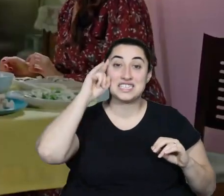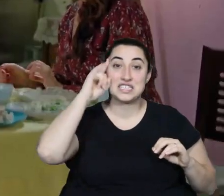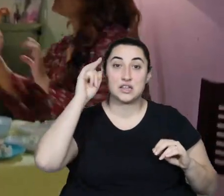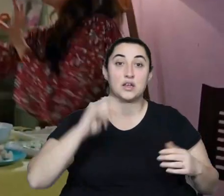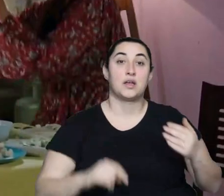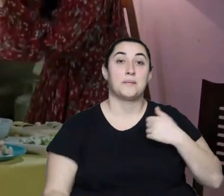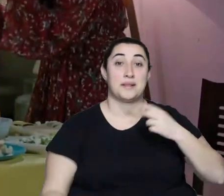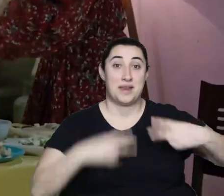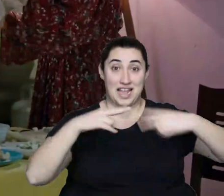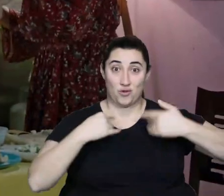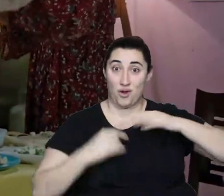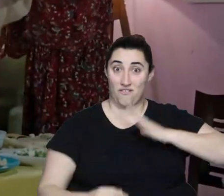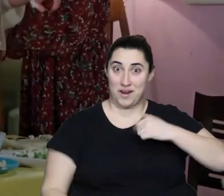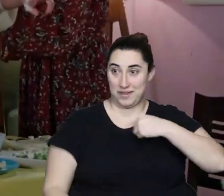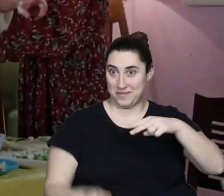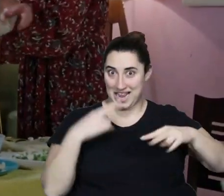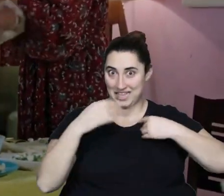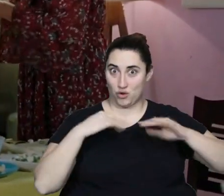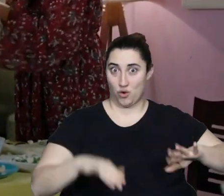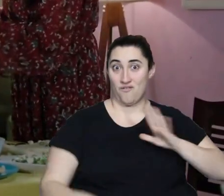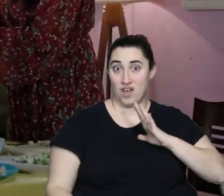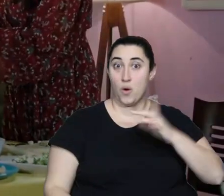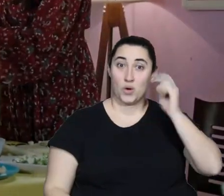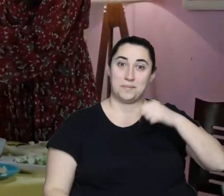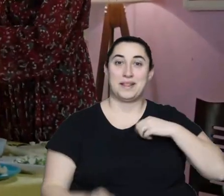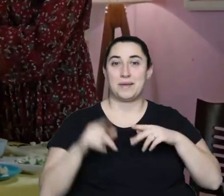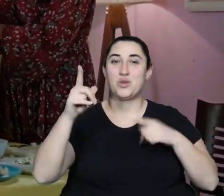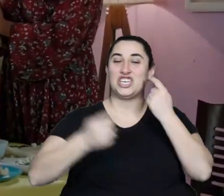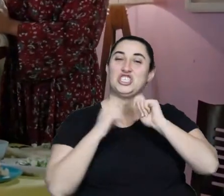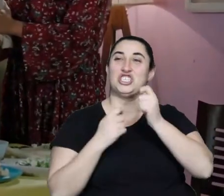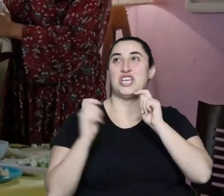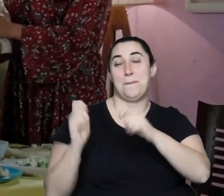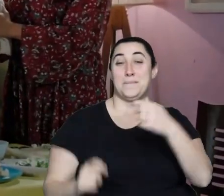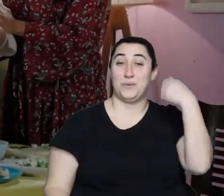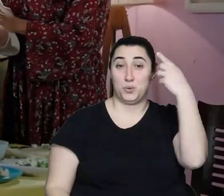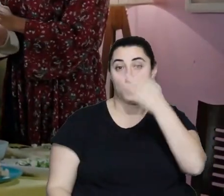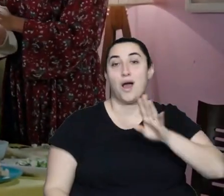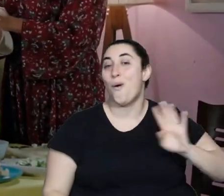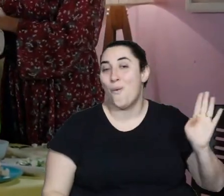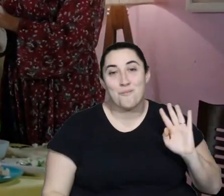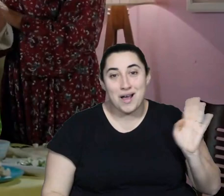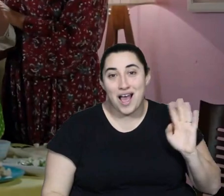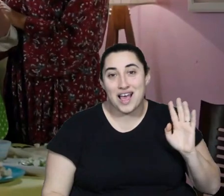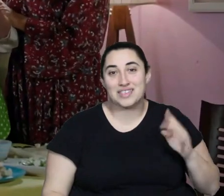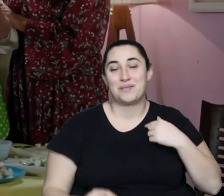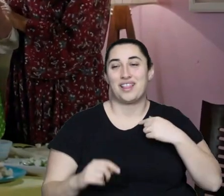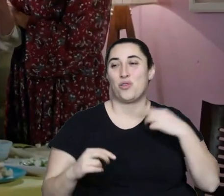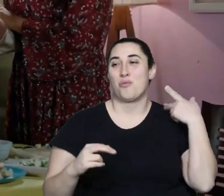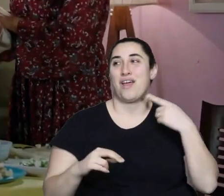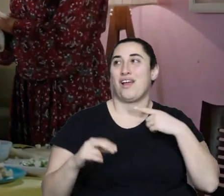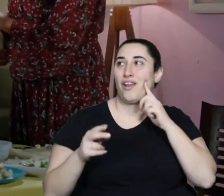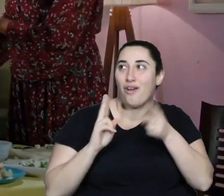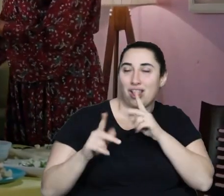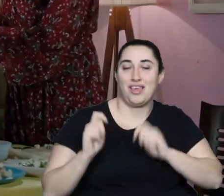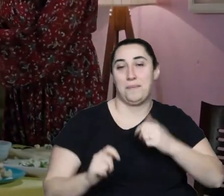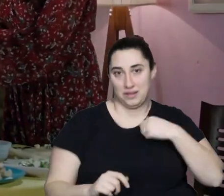Hani benim restoranım var ya. Hani benim restoranım olduğu için benim gibi o da iş sahibi olacak hesapta. Ama olmaz. Anca taklit eder beni. Tabii